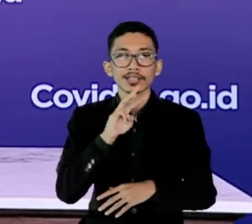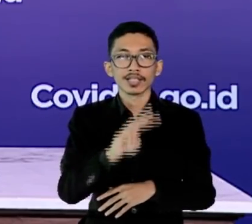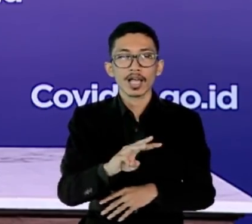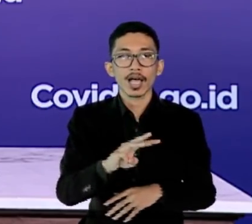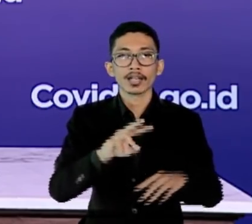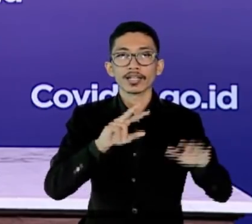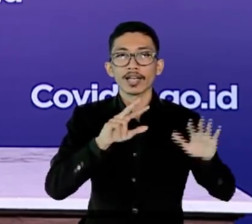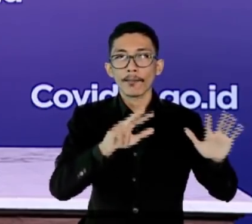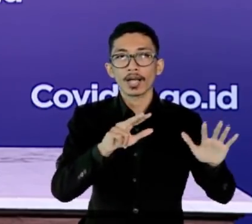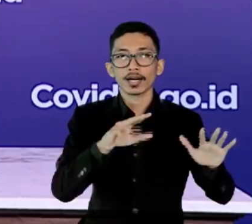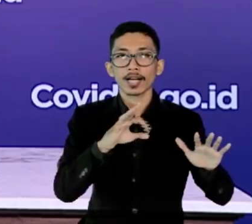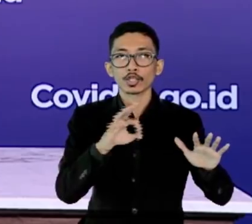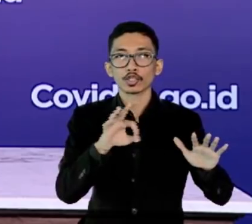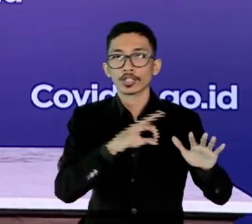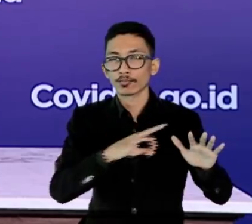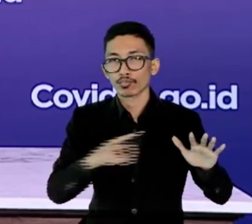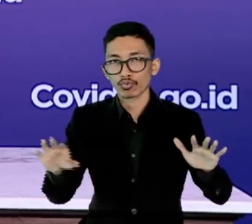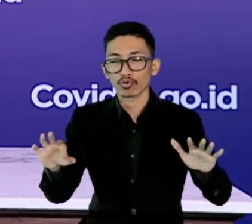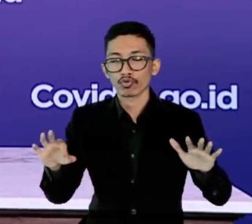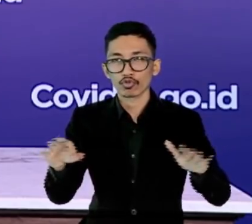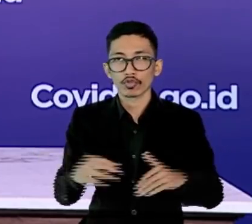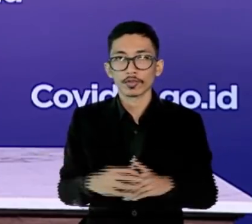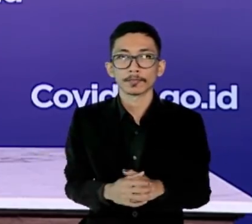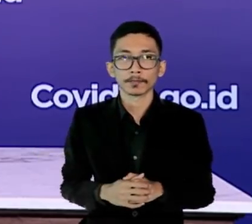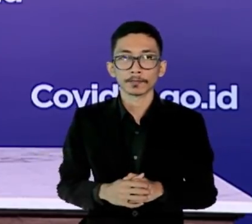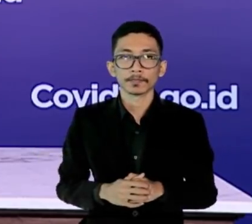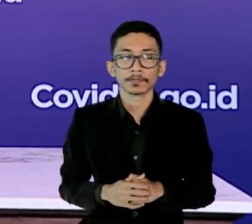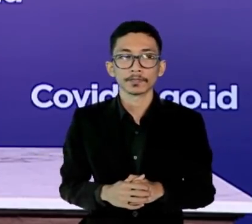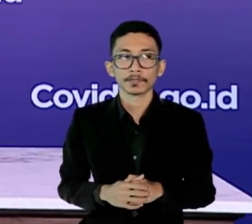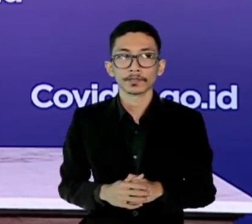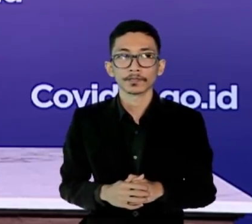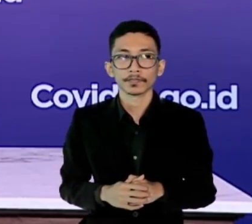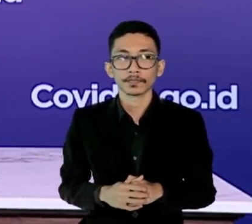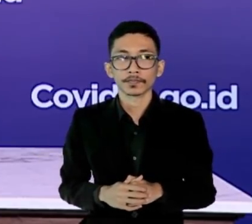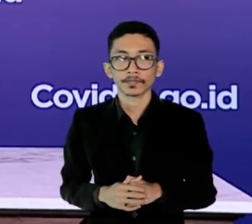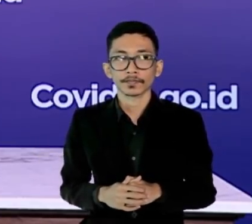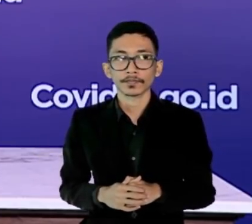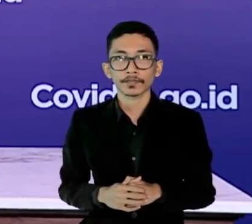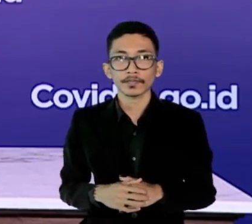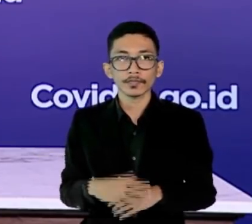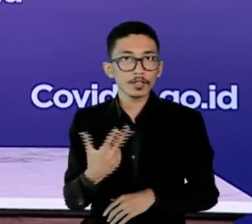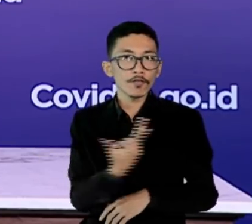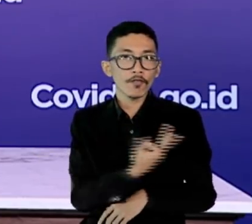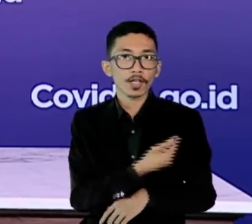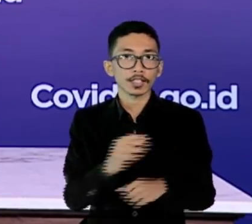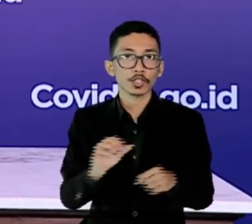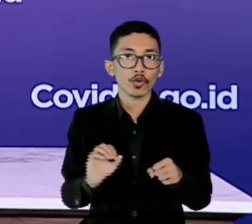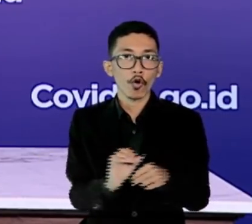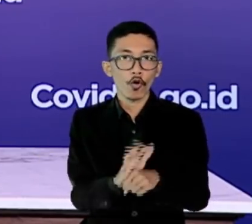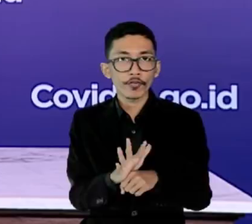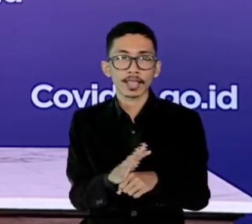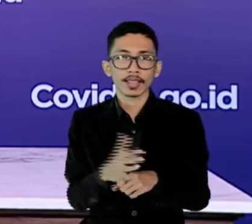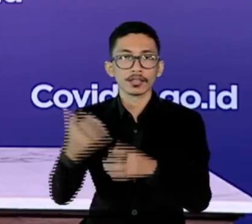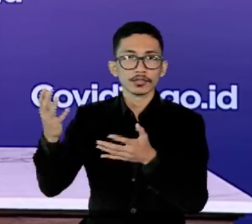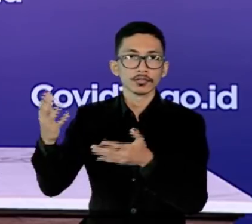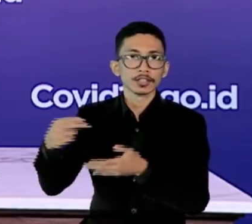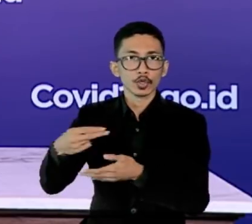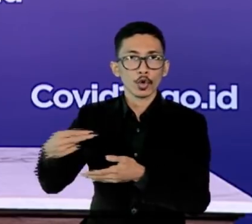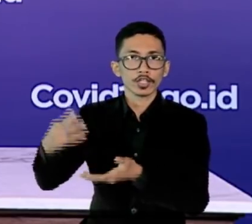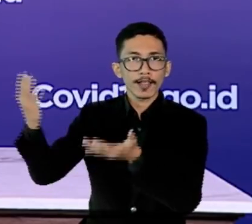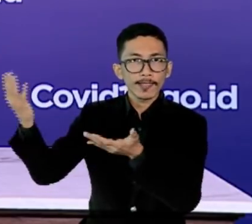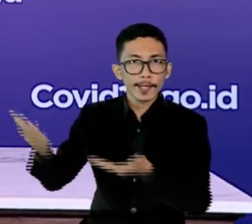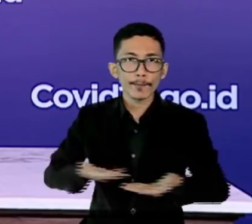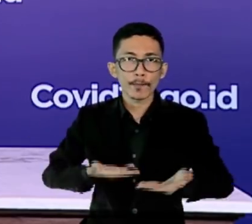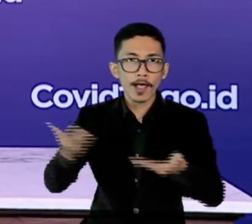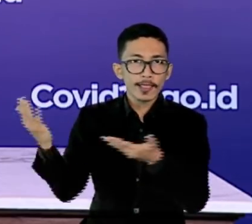358.700 dosis, serta vaksin Johnson & Johnson. Vaksin COVID-19 yang terus datang ke Indonesia